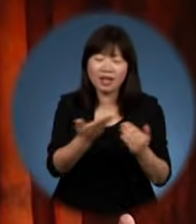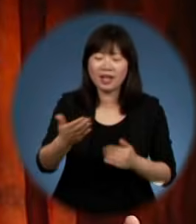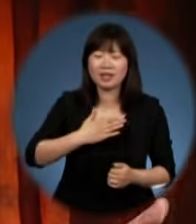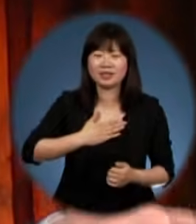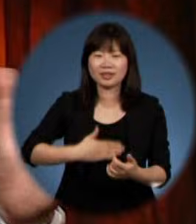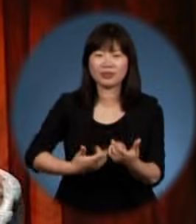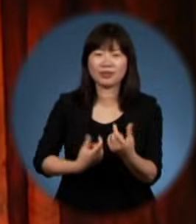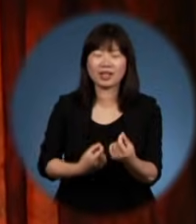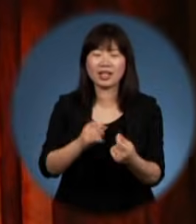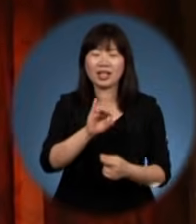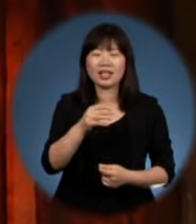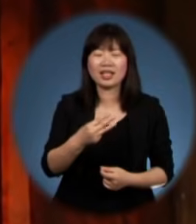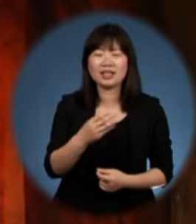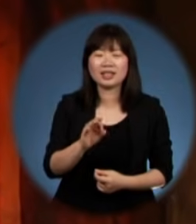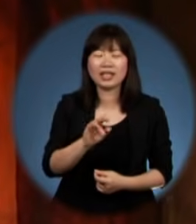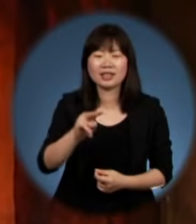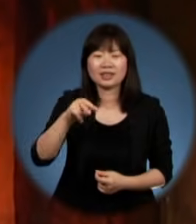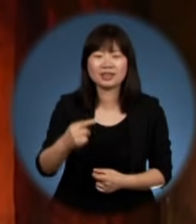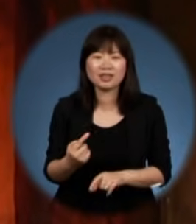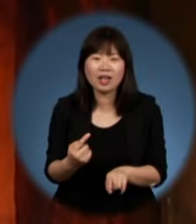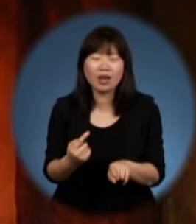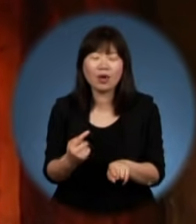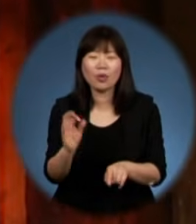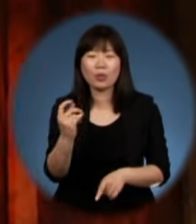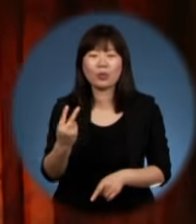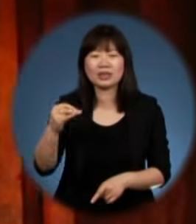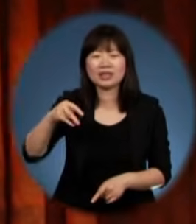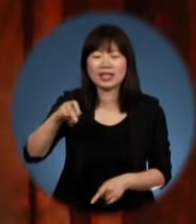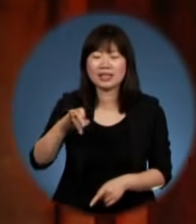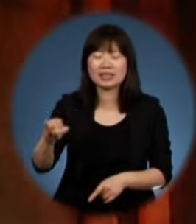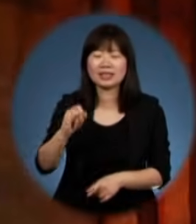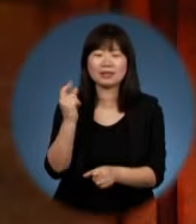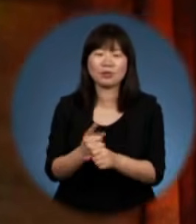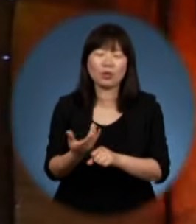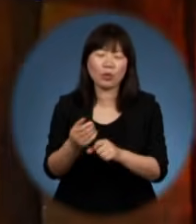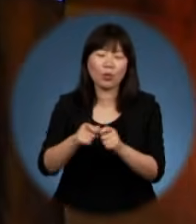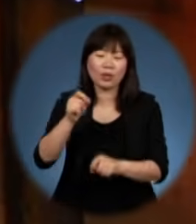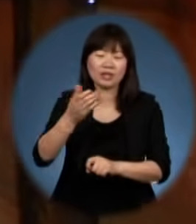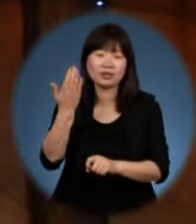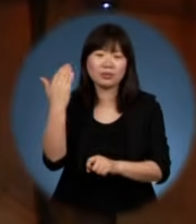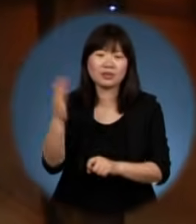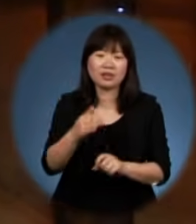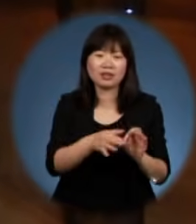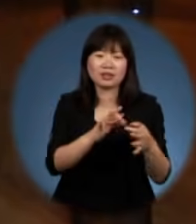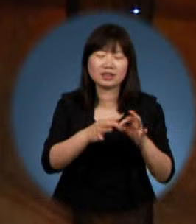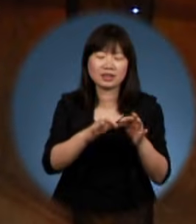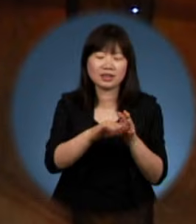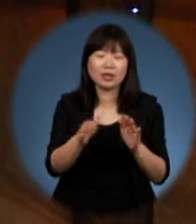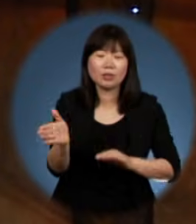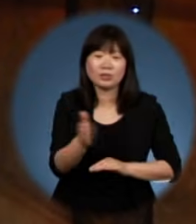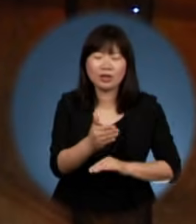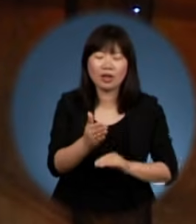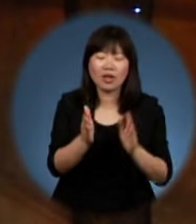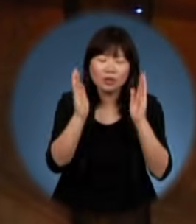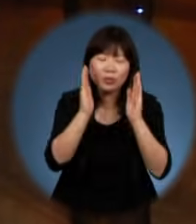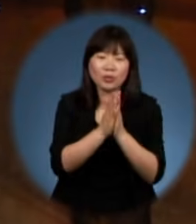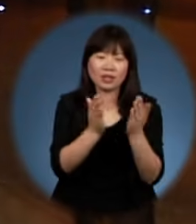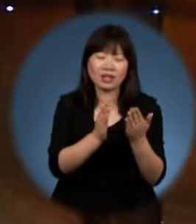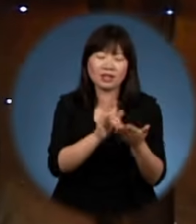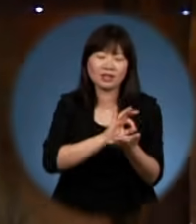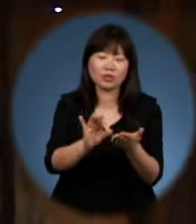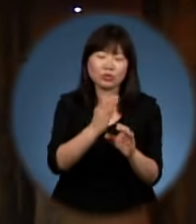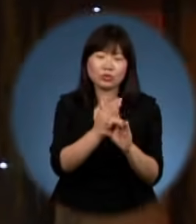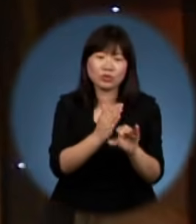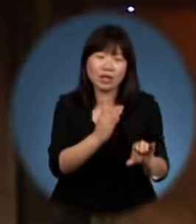일리아스 와 오디세이아 는 요 이미 오래전부터 그리스 시대부터 교과서로 사용되었습니다 학생들이